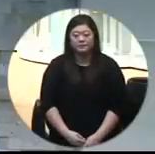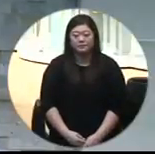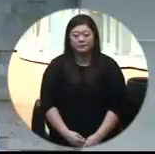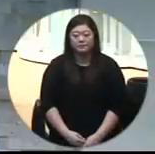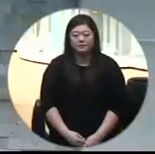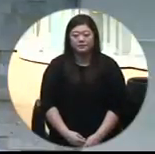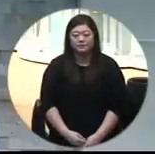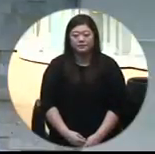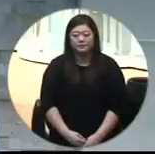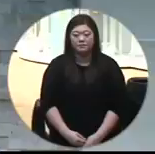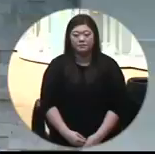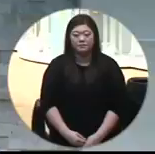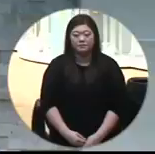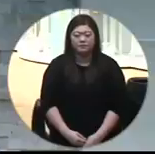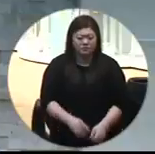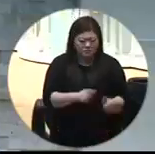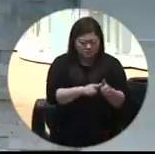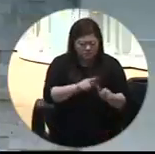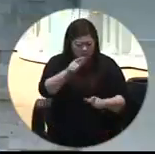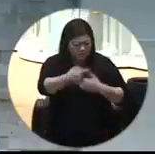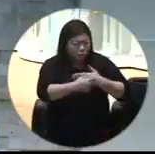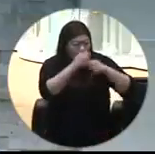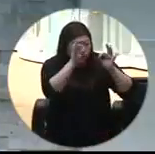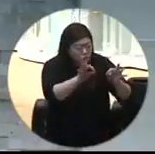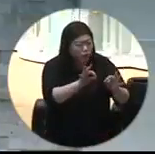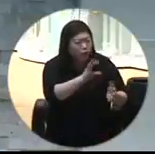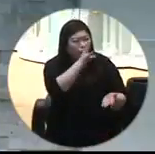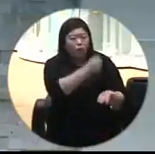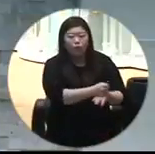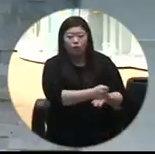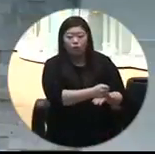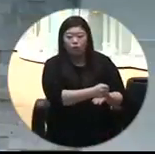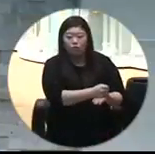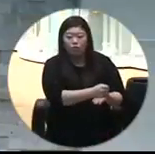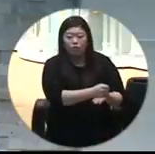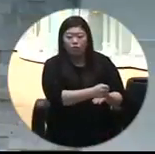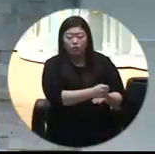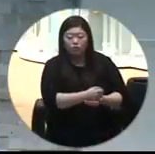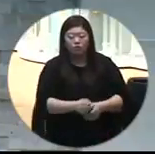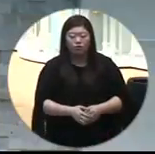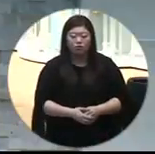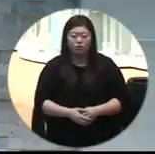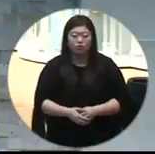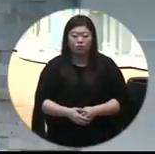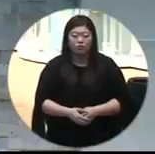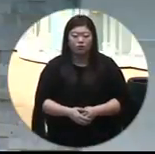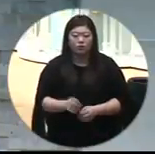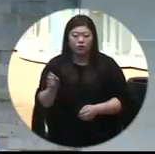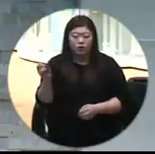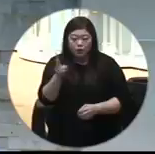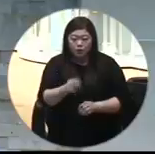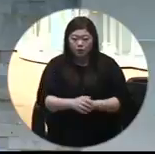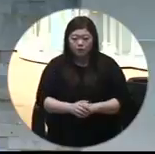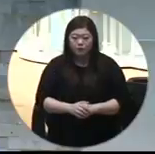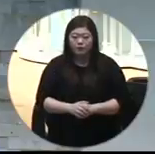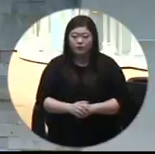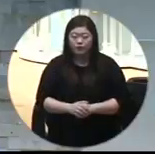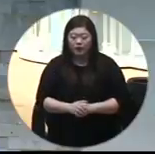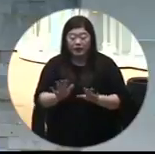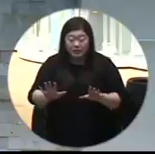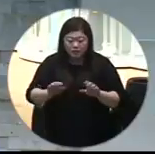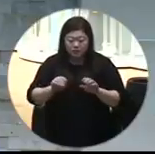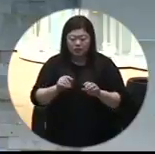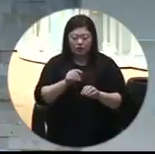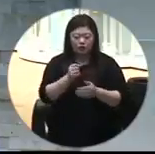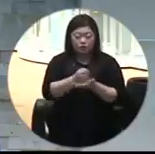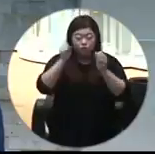멀쩡한 장로님이 멀쩡한 분들이 물론 그 전도사님 다 무속 강신무 출신들이고 그걸 두들지만